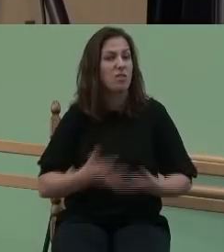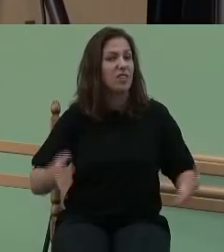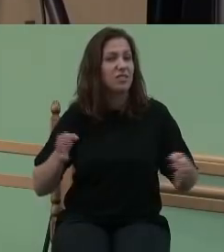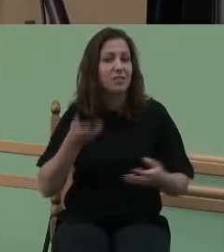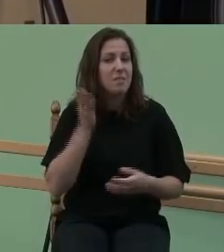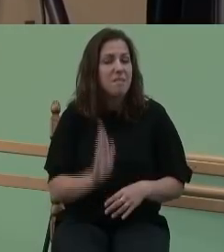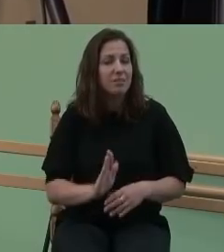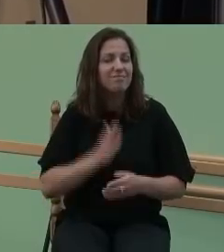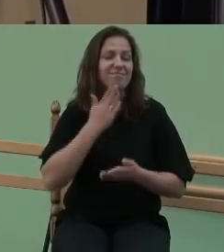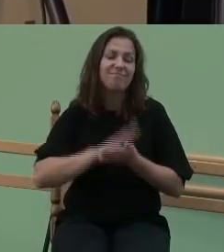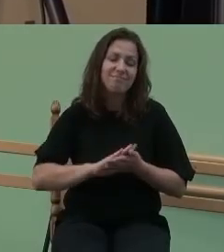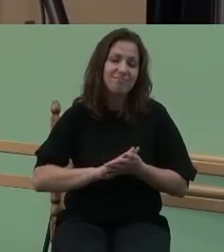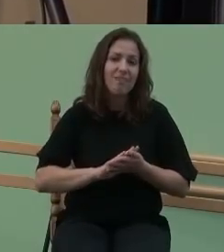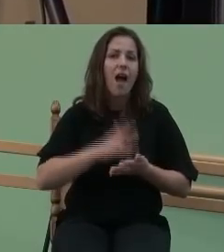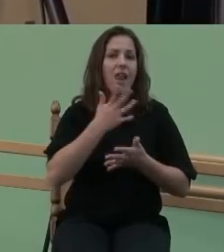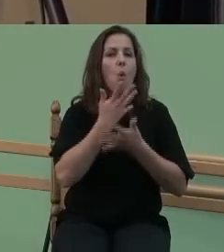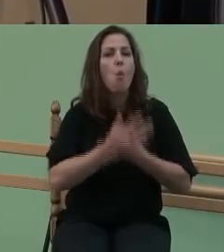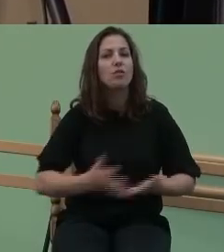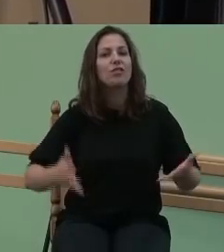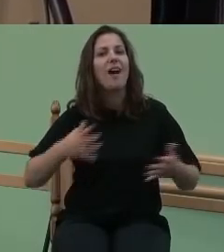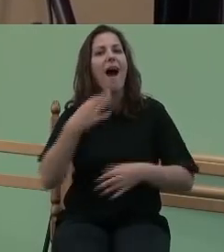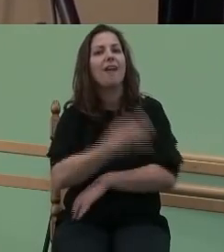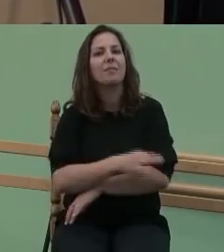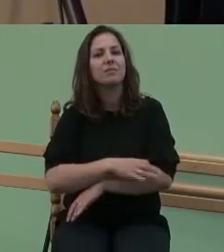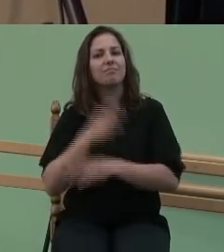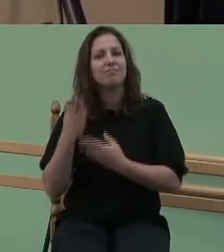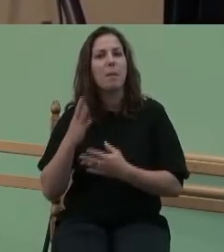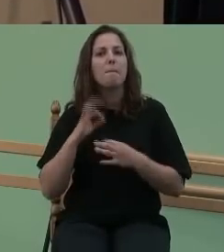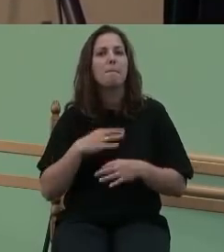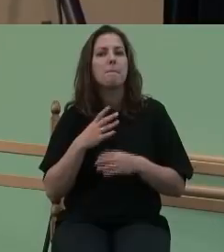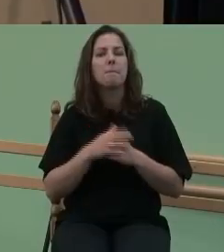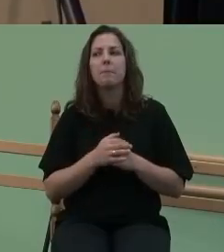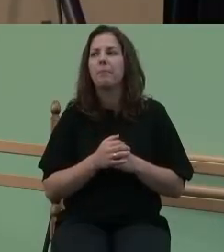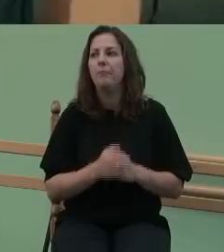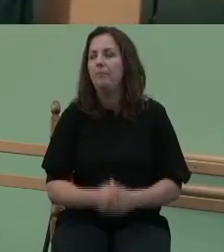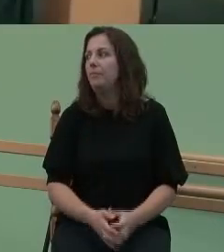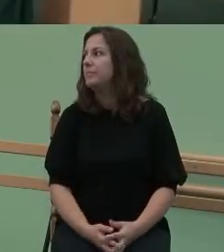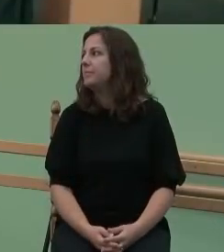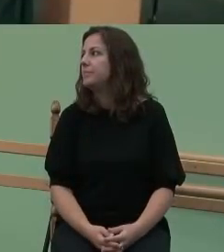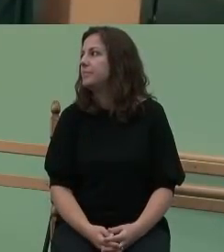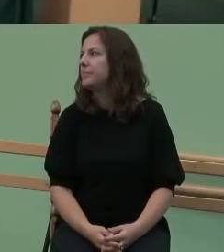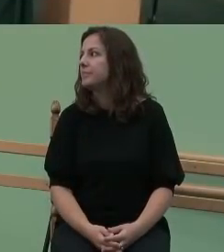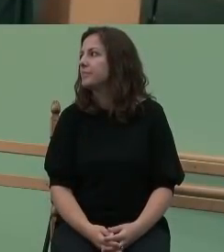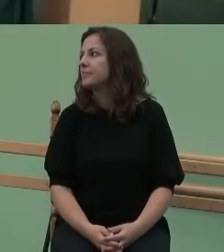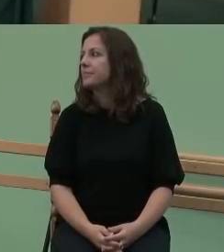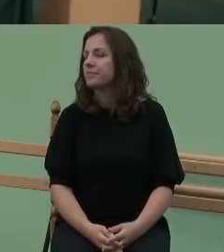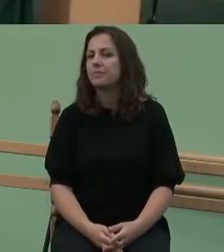za co już państwa przeprosiłam, ale uczta akademicka na pewno. Pani profesor, poprosimy o pierwszy wykład.